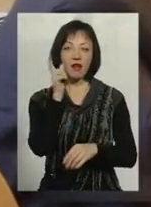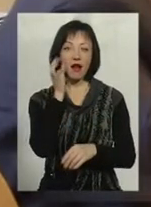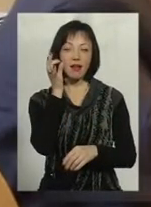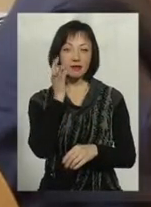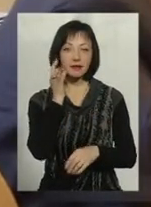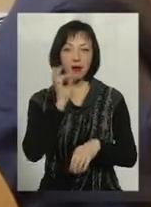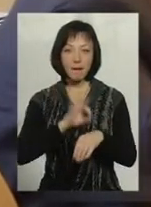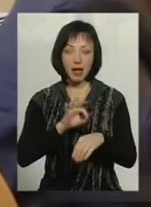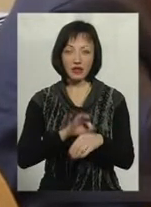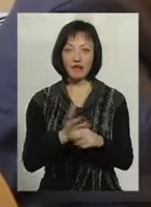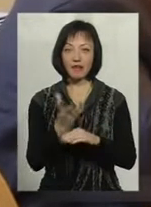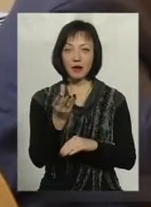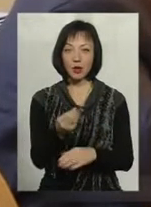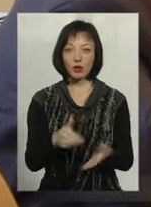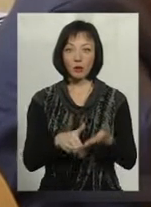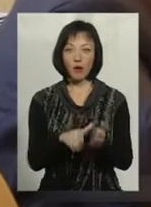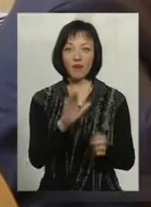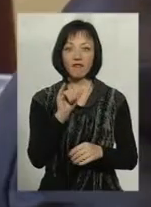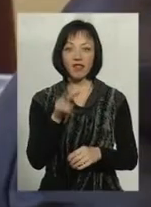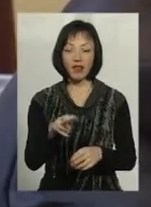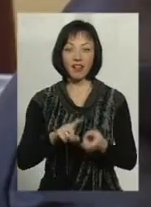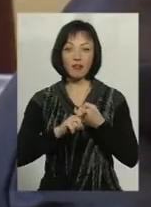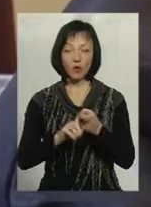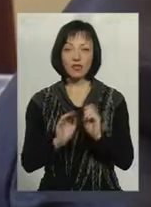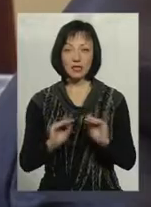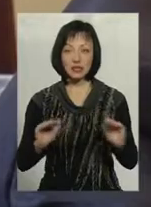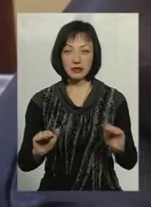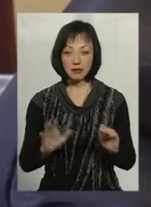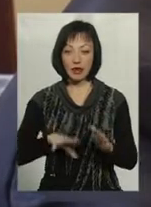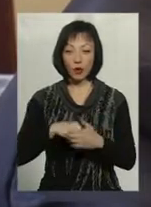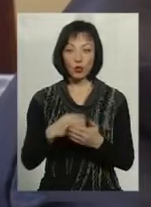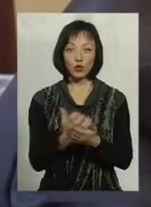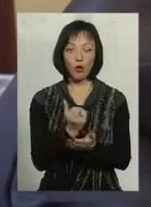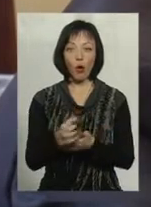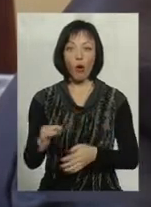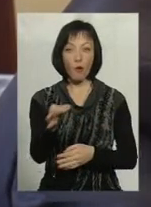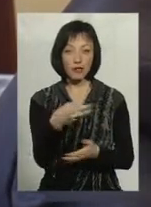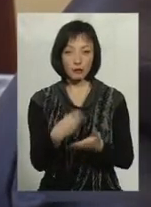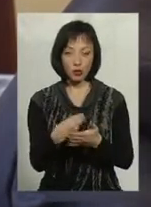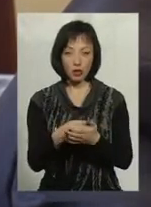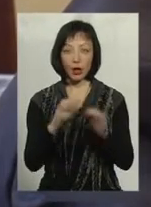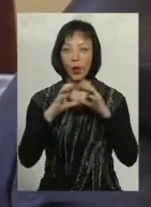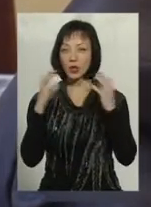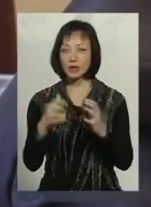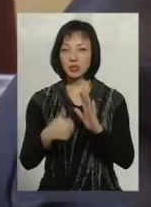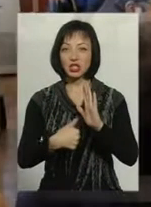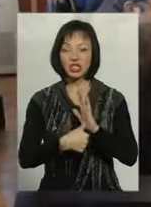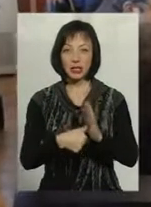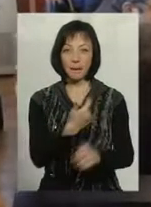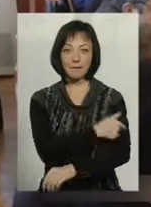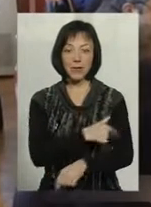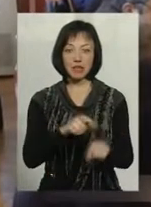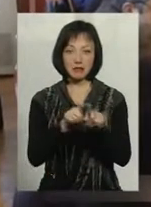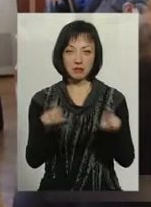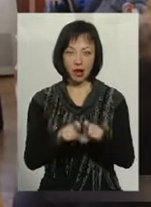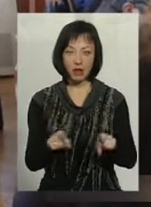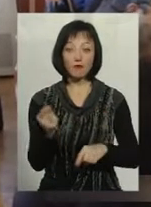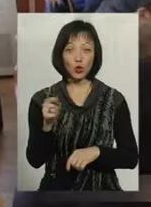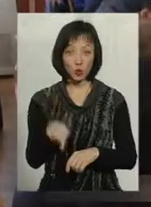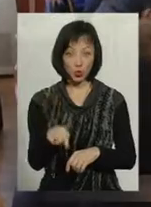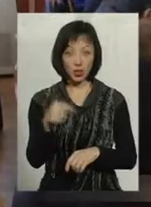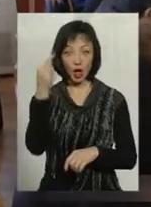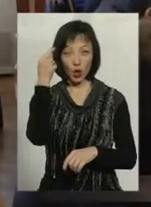Кабінет міністрів в Києві просто проблему не вирішує, проблему заливає коштами. Де, можливо, не потрібно такої кількості грошей, вони туди